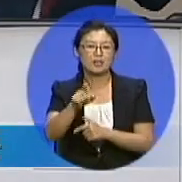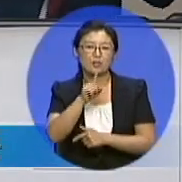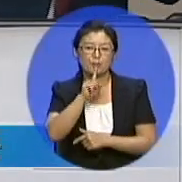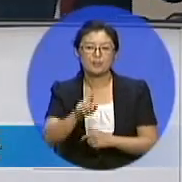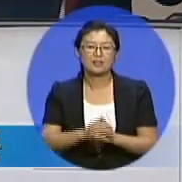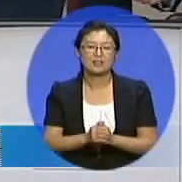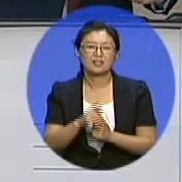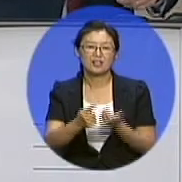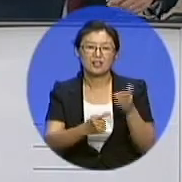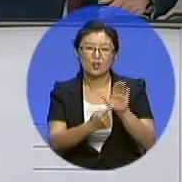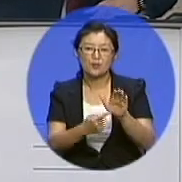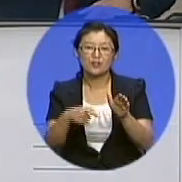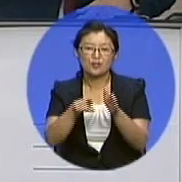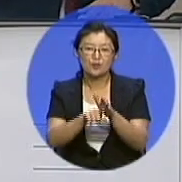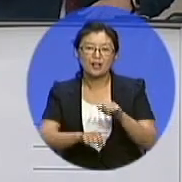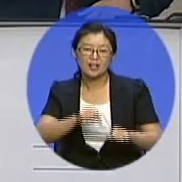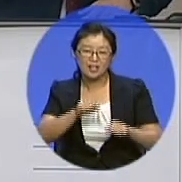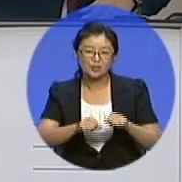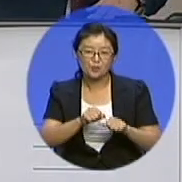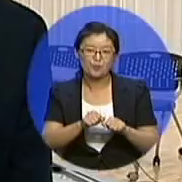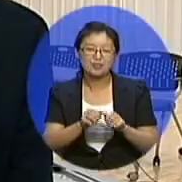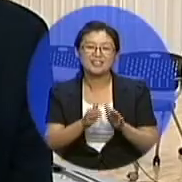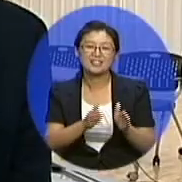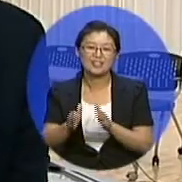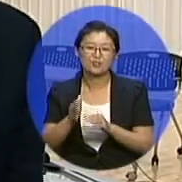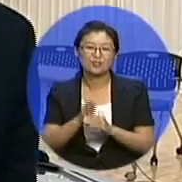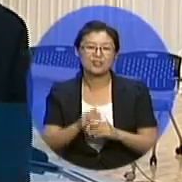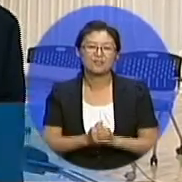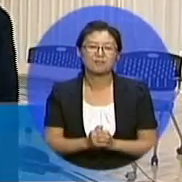이를 알리기 위한 활동을 펼쳐나가고 있습니다.